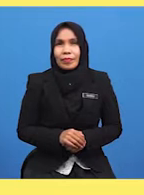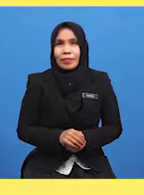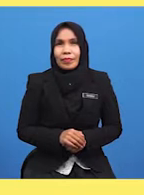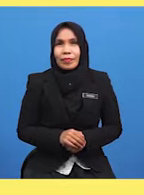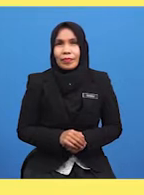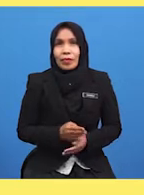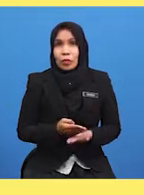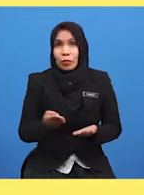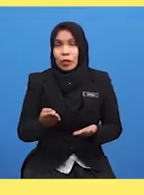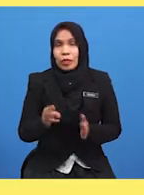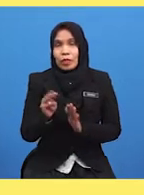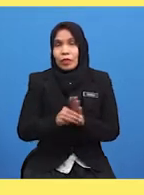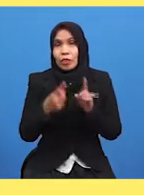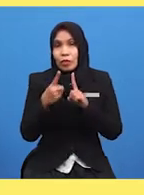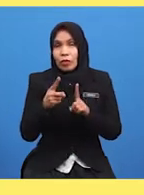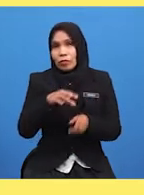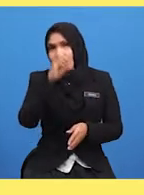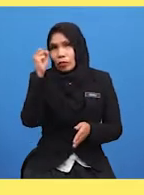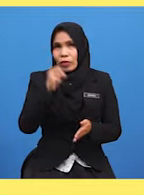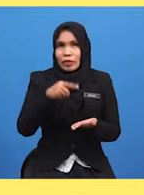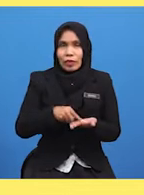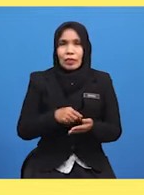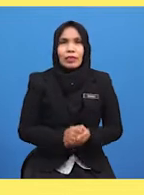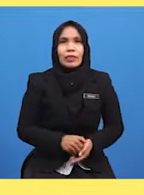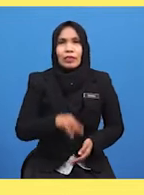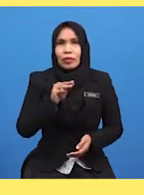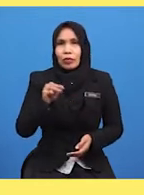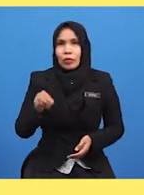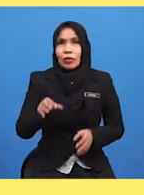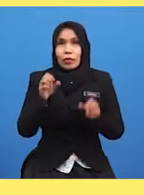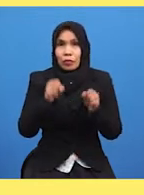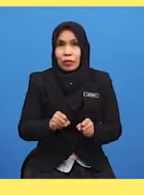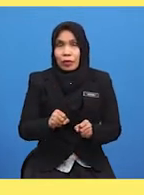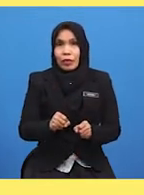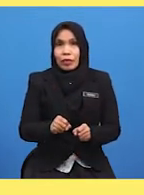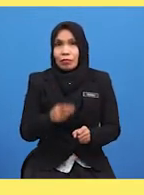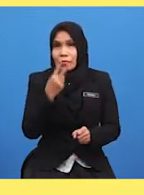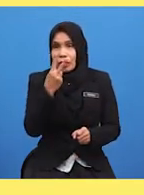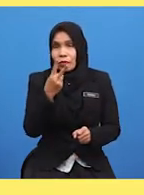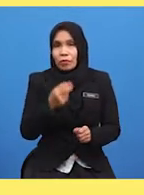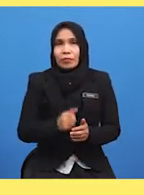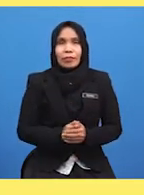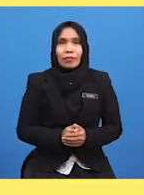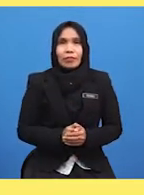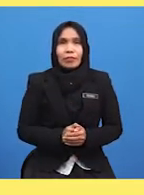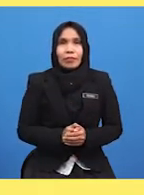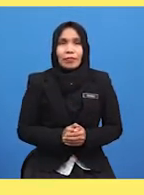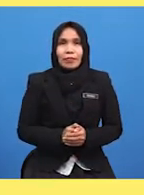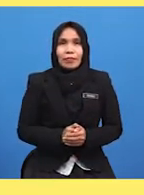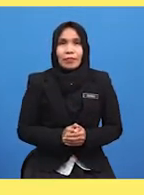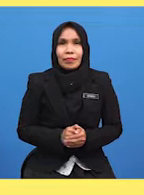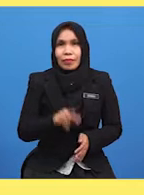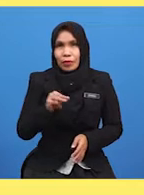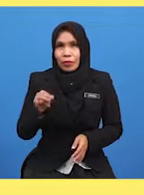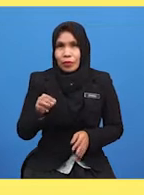tempatan bagi menjawab soalan ini murid-murid boleh merujuk ketika dialog dalam gambar-gambar dipaparkan ini